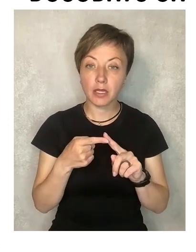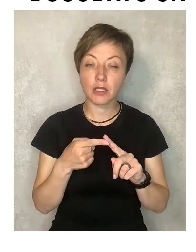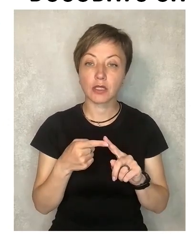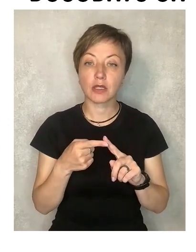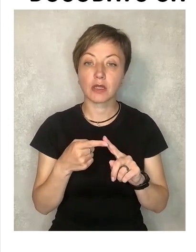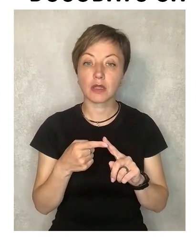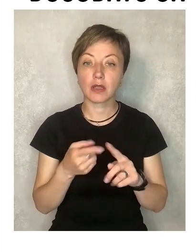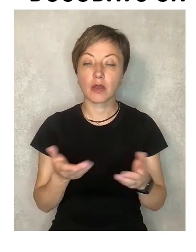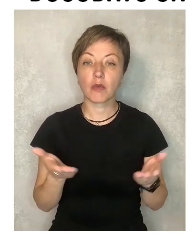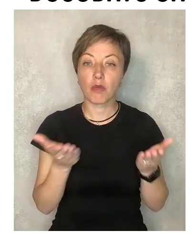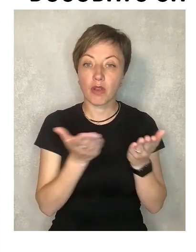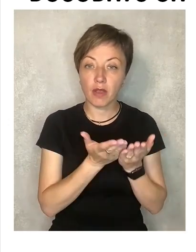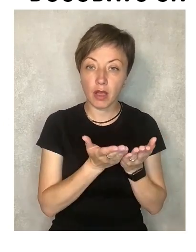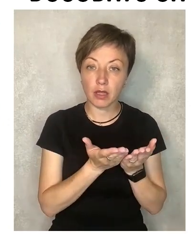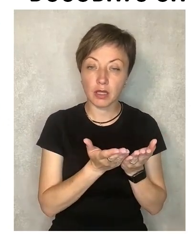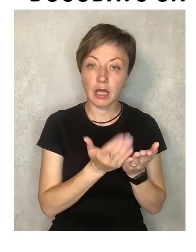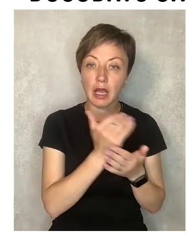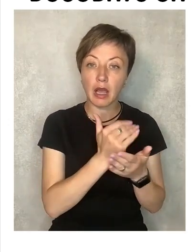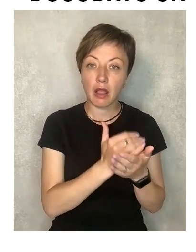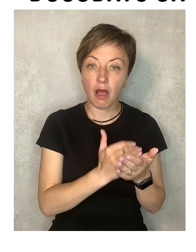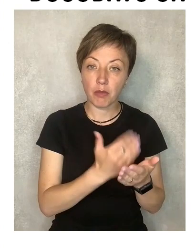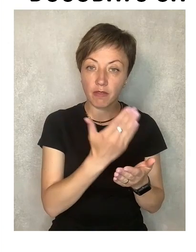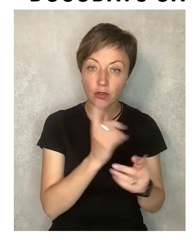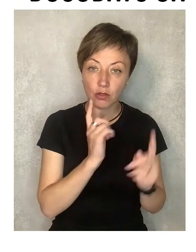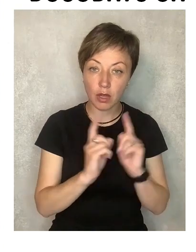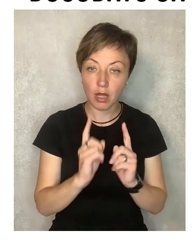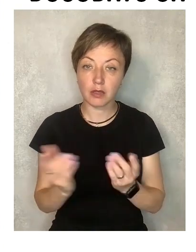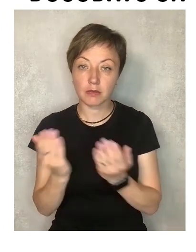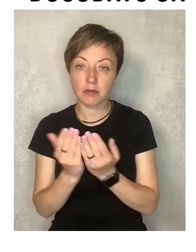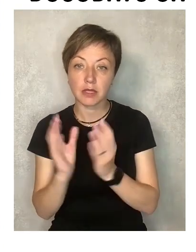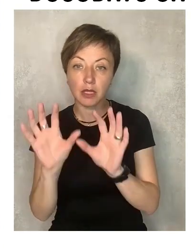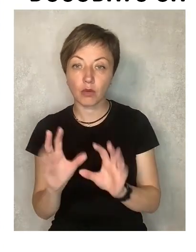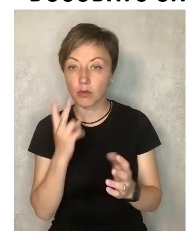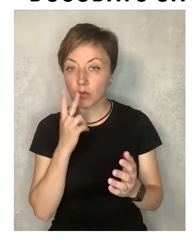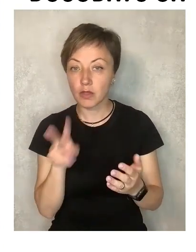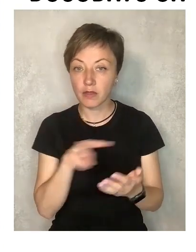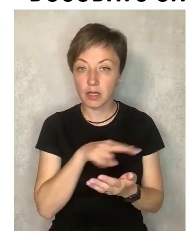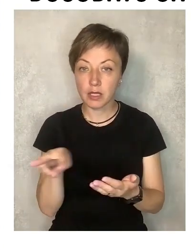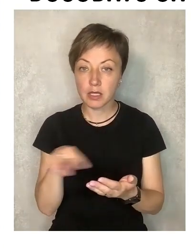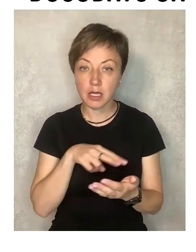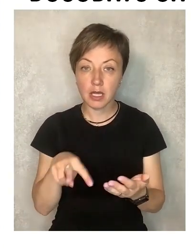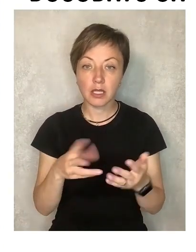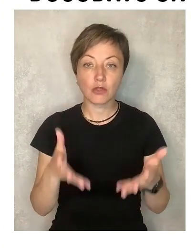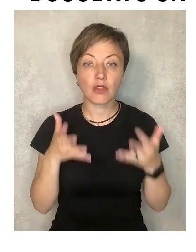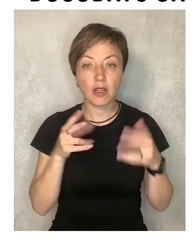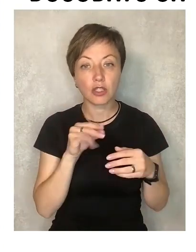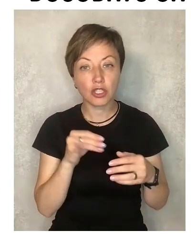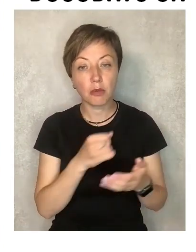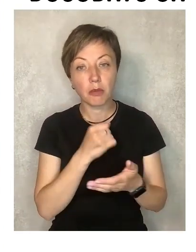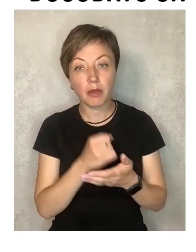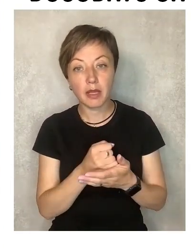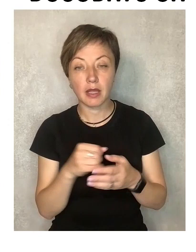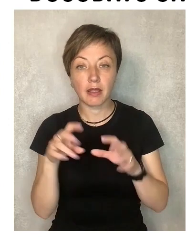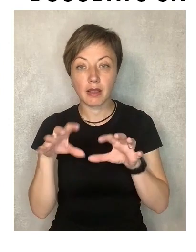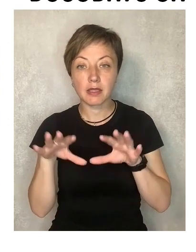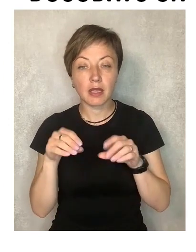порівняти регламент вашої ради і закон. І подивитись, з'ясувати, чи вони прийняли якесь там незаконне